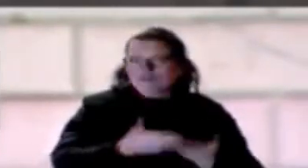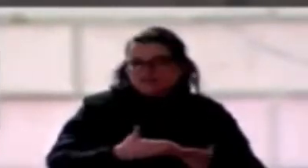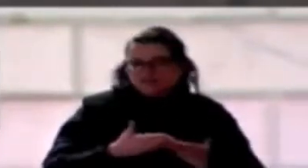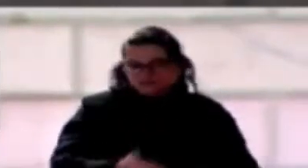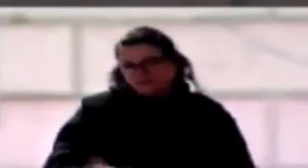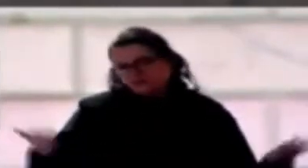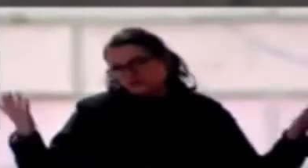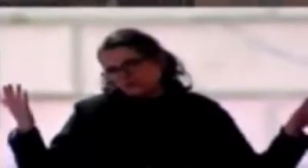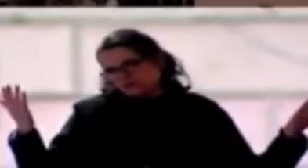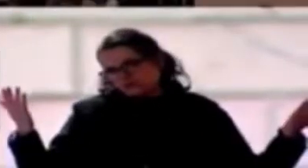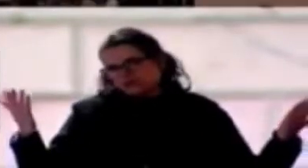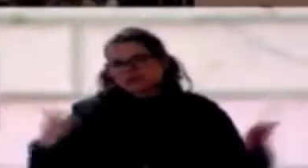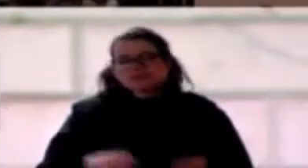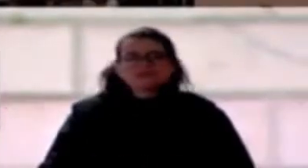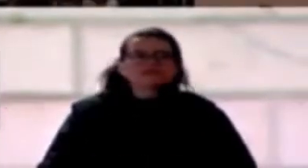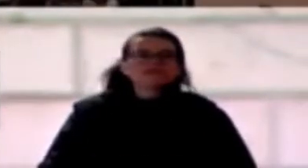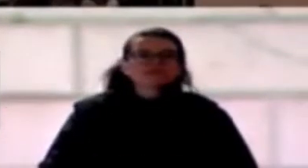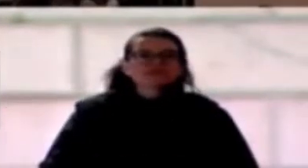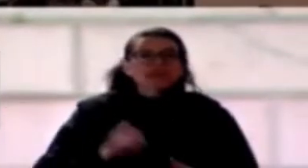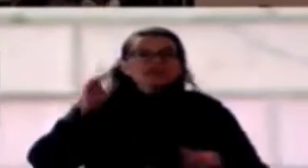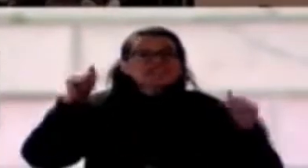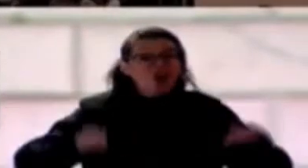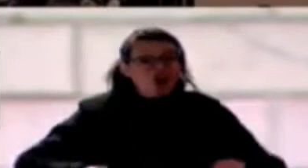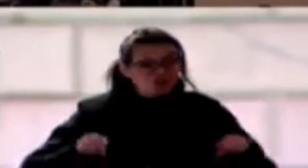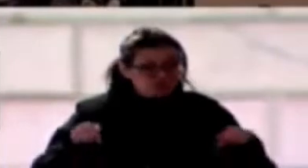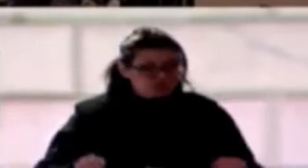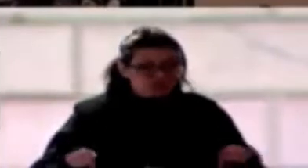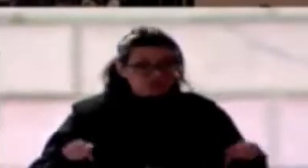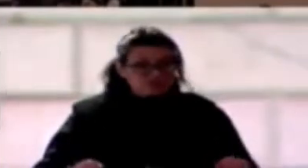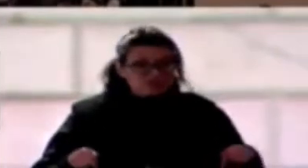Se oggi si porta avanti